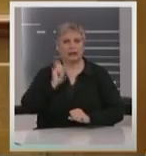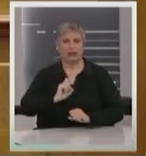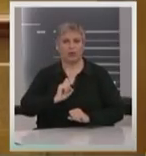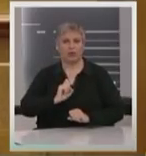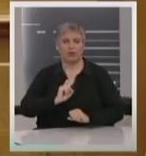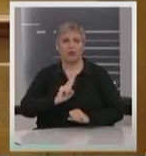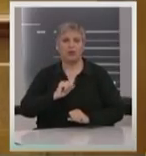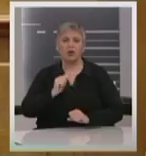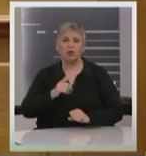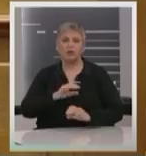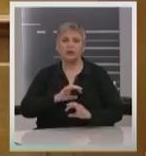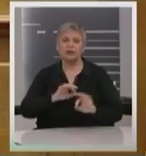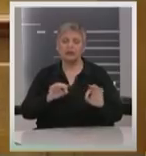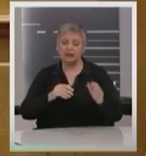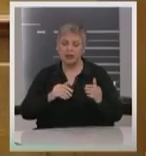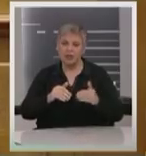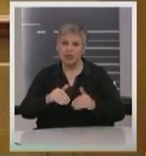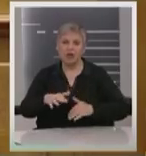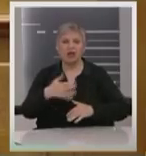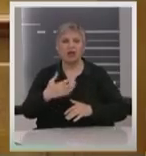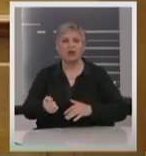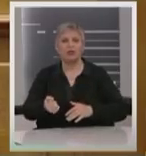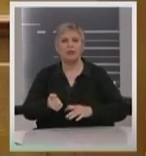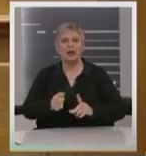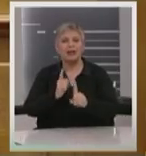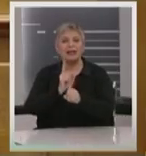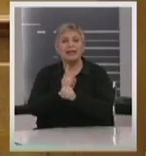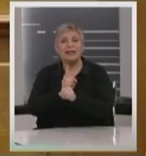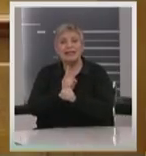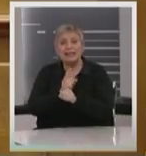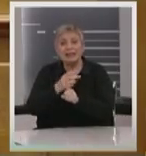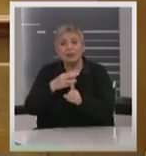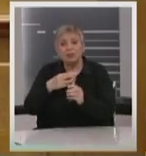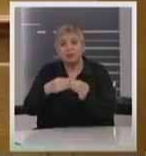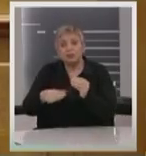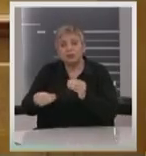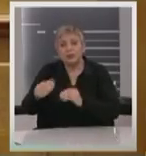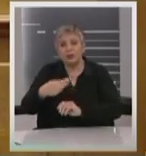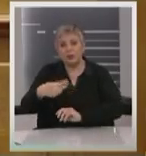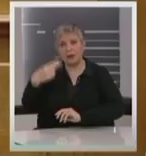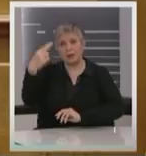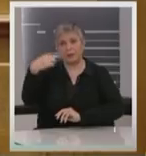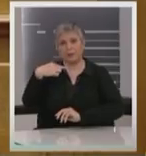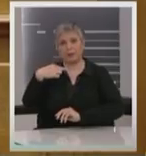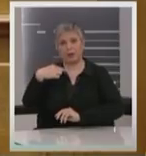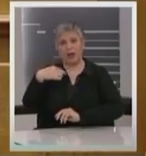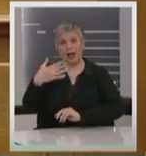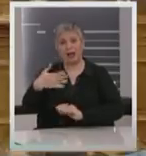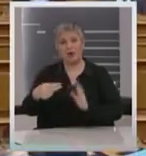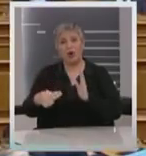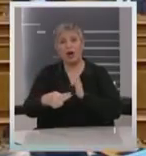όλοι γνωρίζουν ότι θα υπάρξει μια ειδική αυξημένη επιτήρηση μετά τον Αύγουστο του